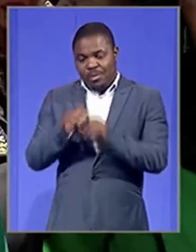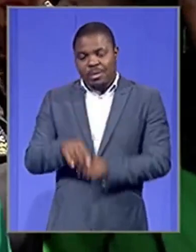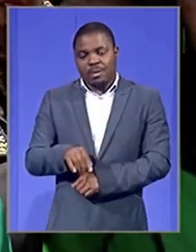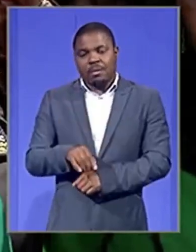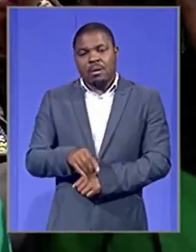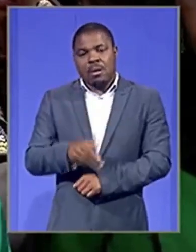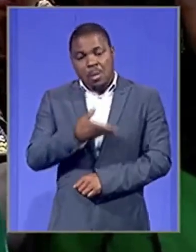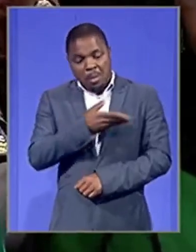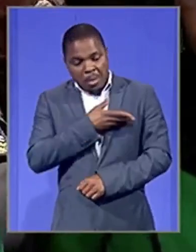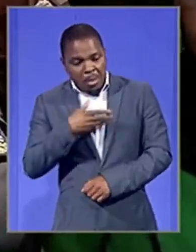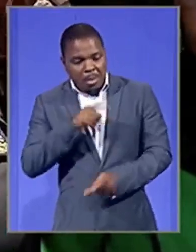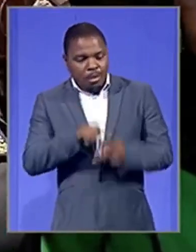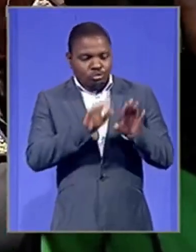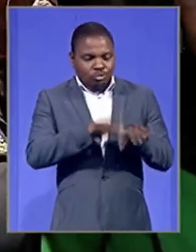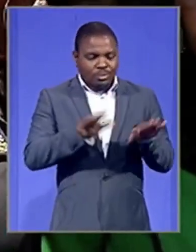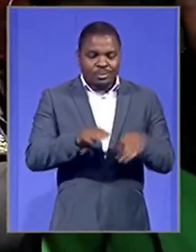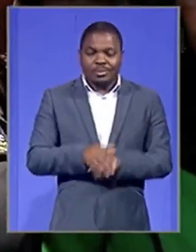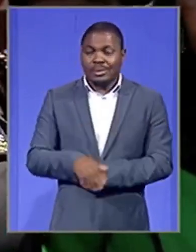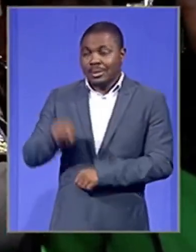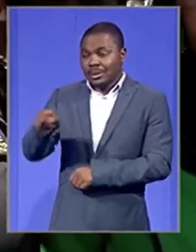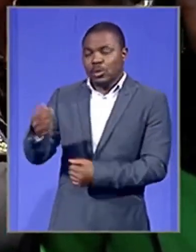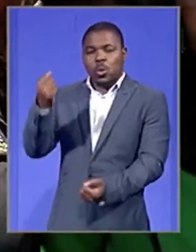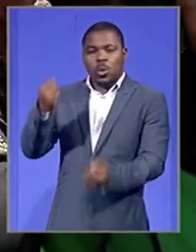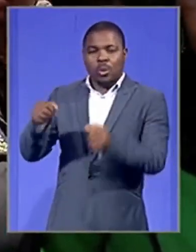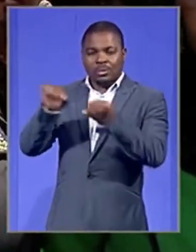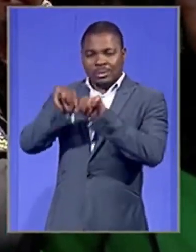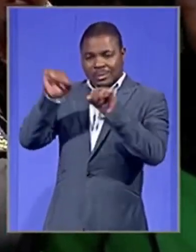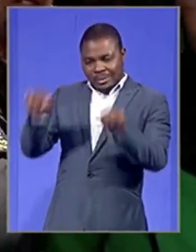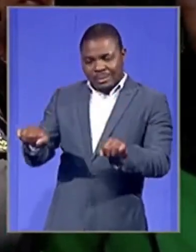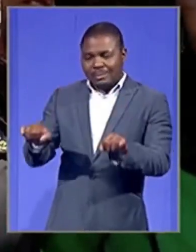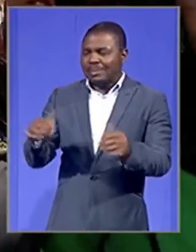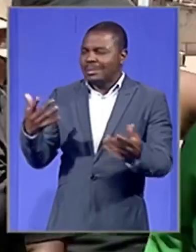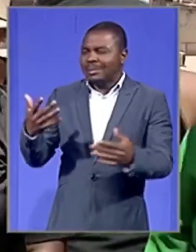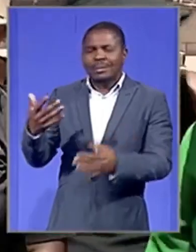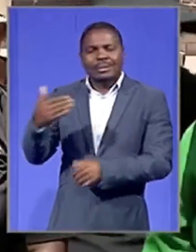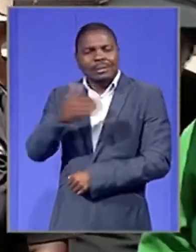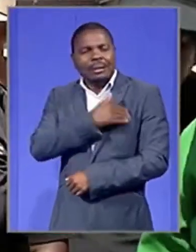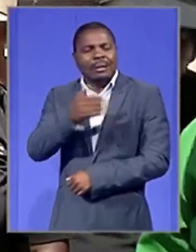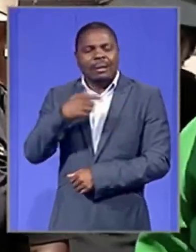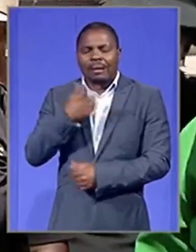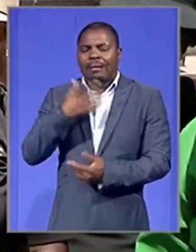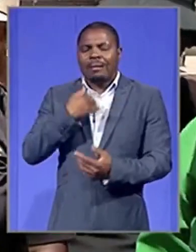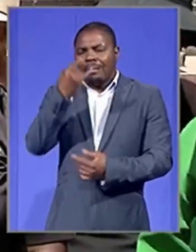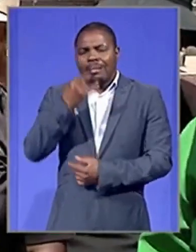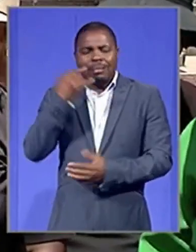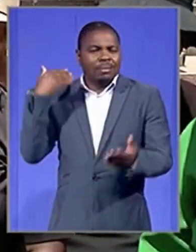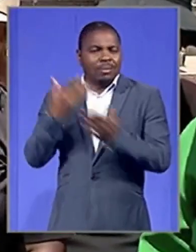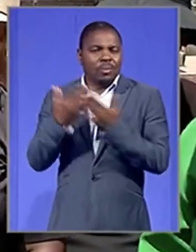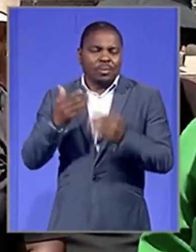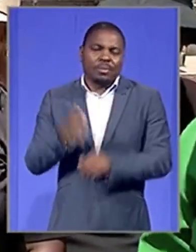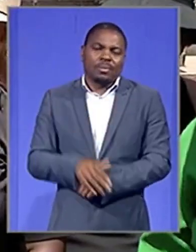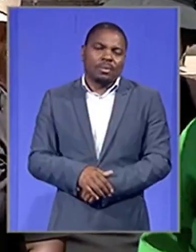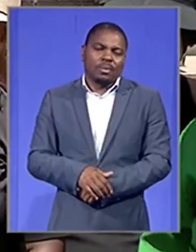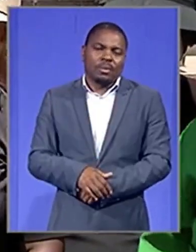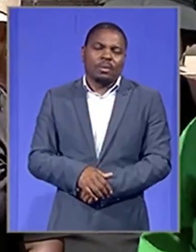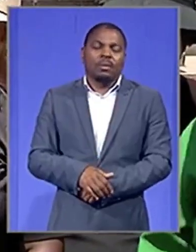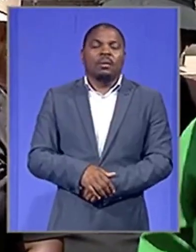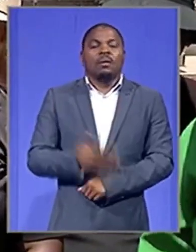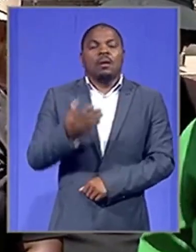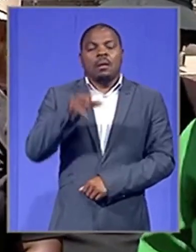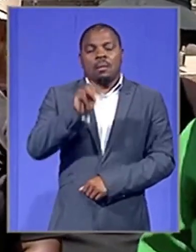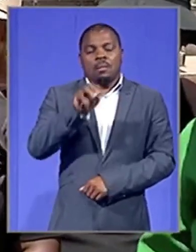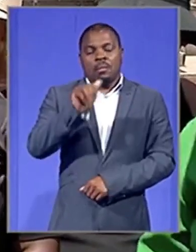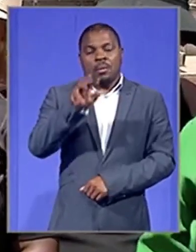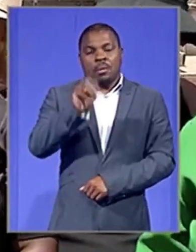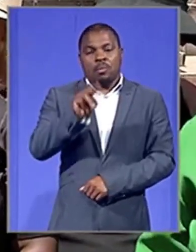ya rona re tlameile go khutsa go lela le community ya Mamusa e santse utlile botlhoko e